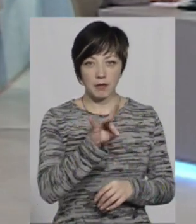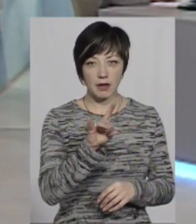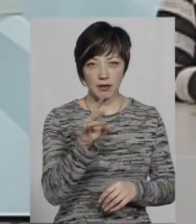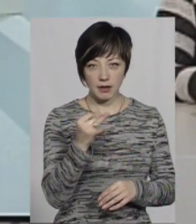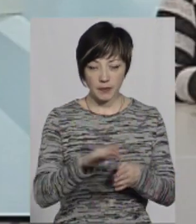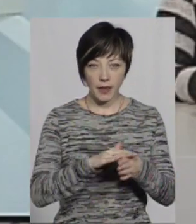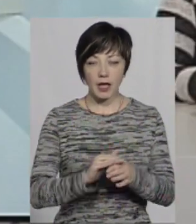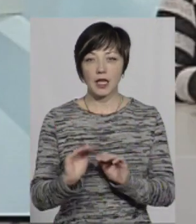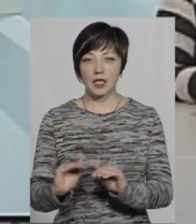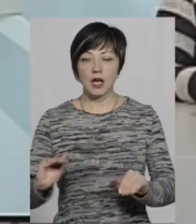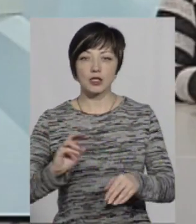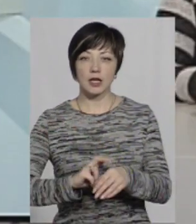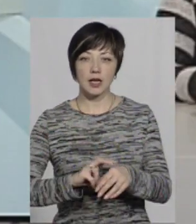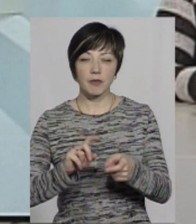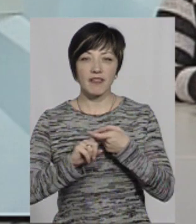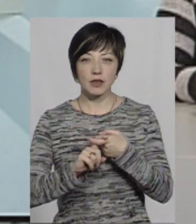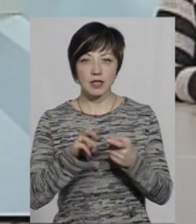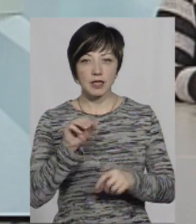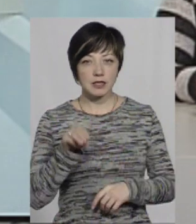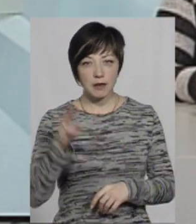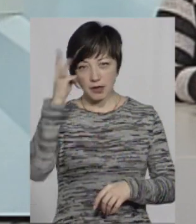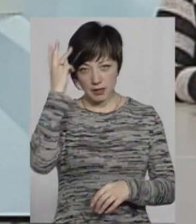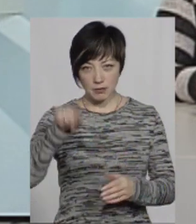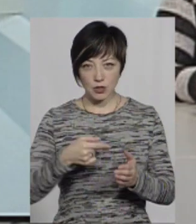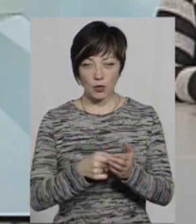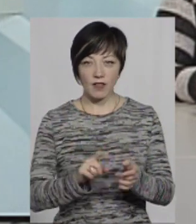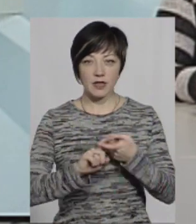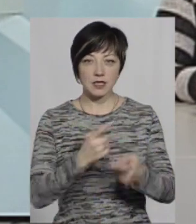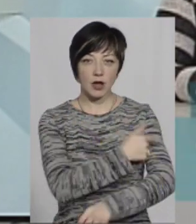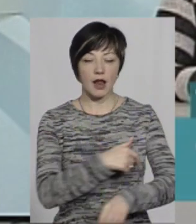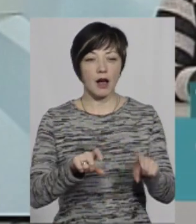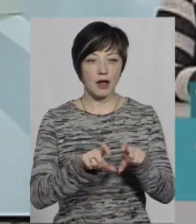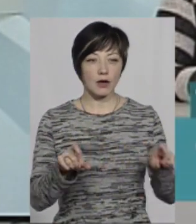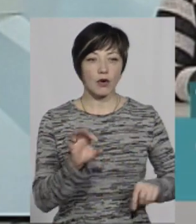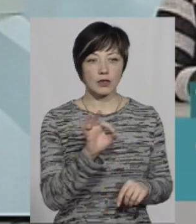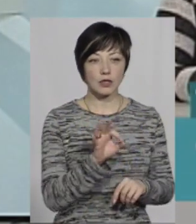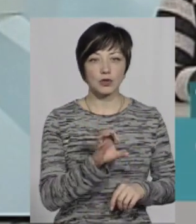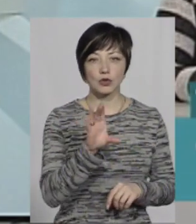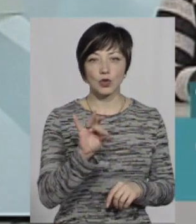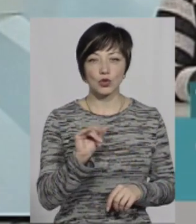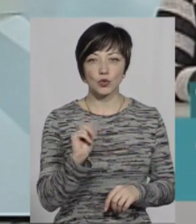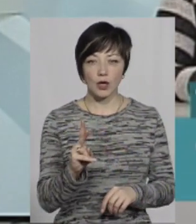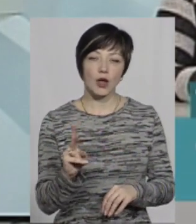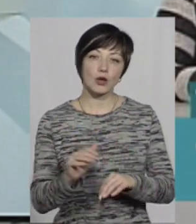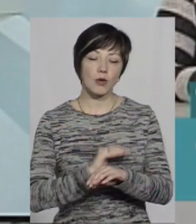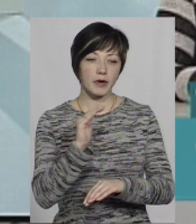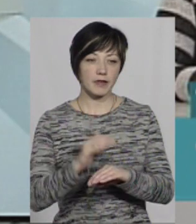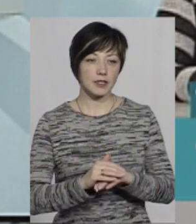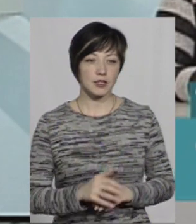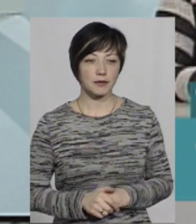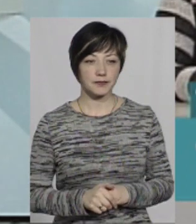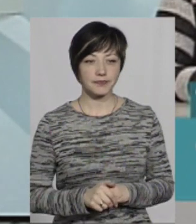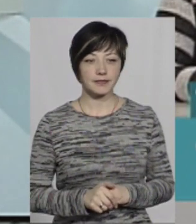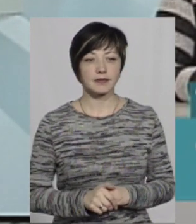Мирним та дитячим лікарем-інфекціоністом Хмельницької міської інфекційної лікарні Оксаною Сторожук. Добрий вечір!